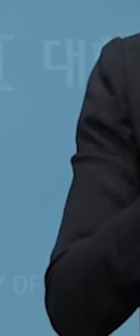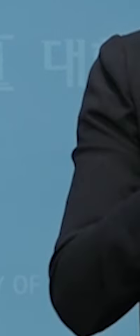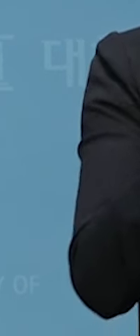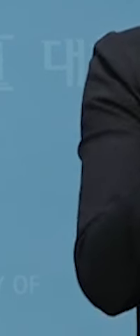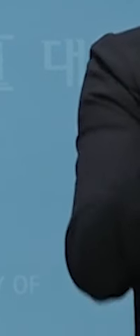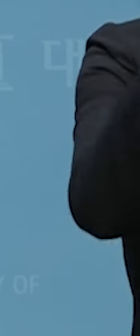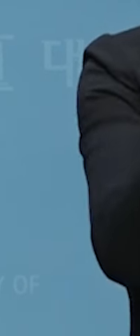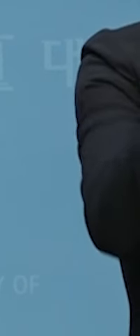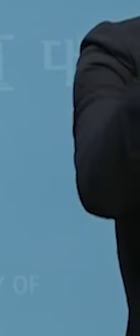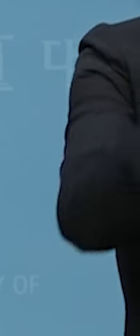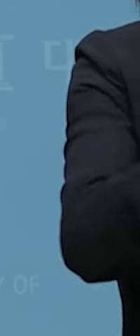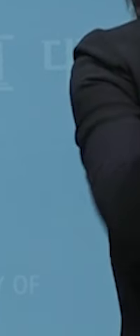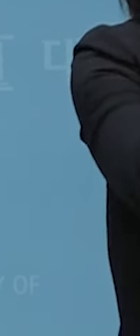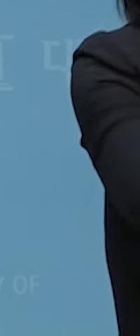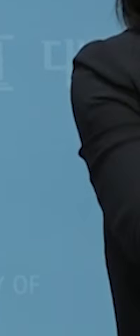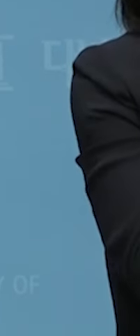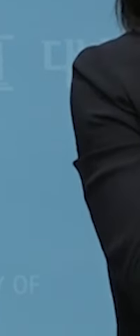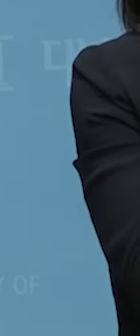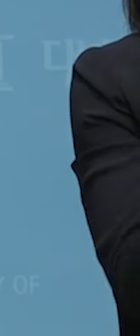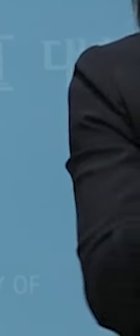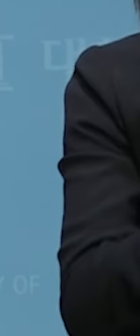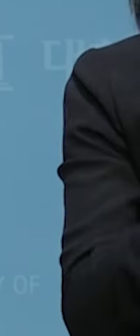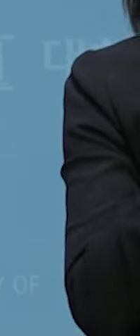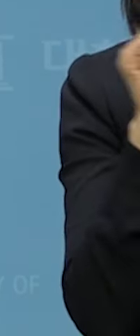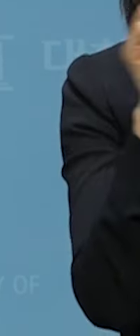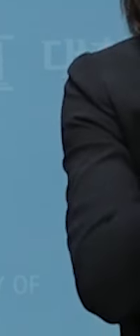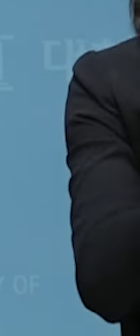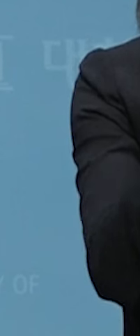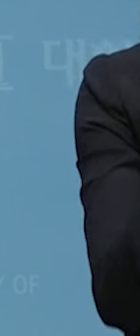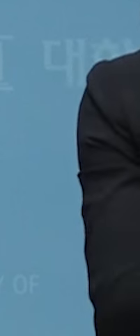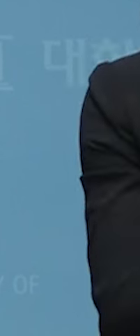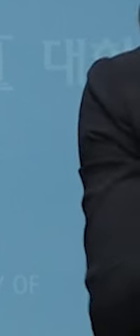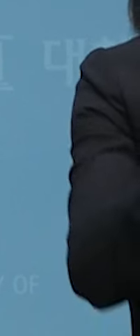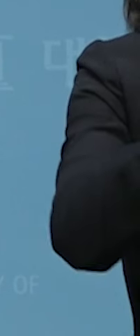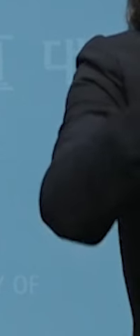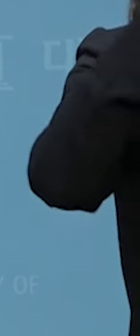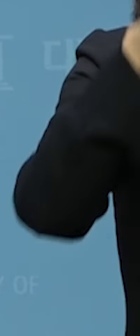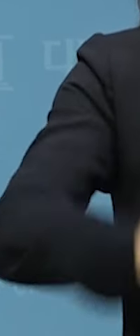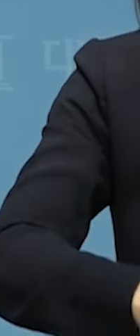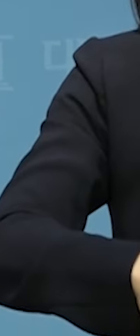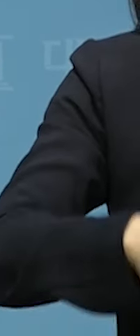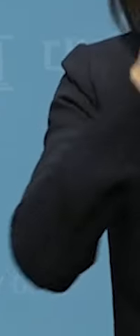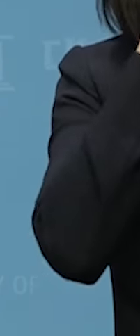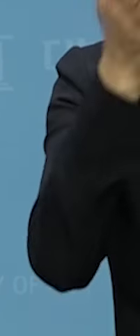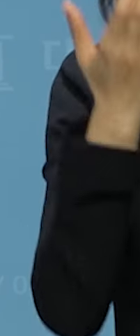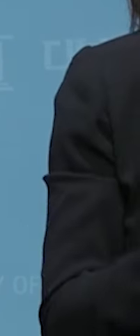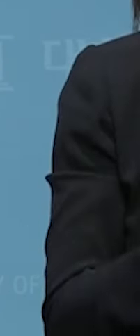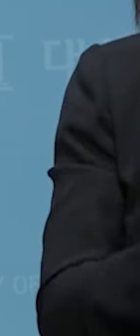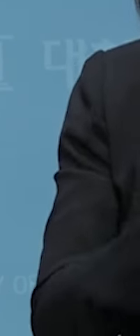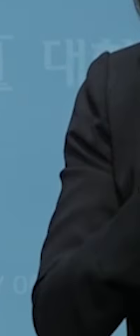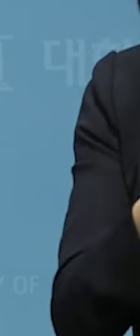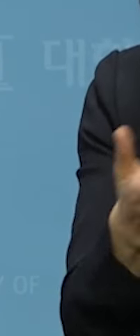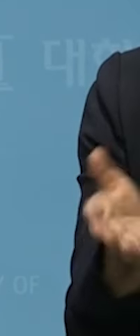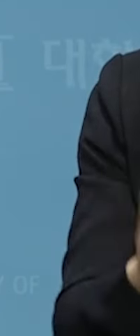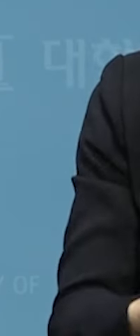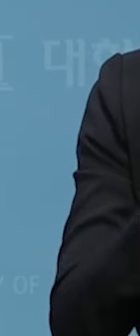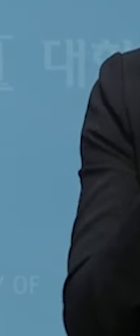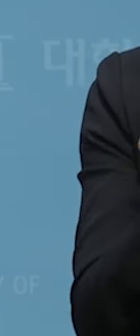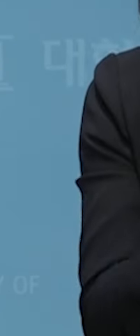대해 단순히 사과로 문제를 무모할게 아니라 사태로 진정성을 보이라고 하고 있는데